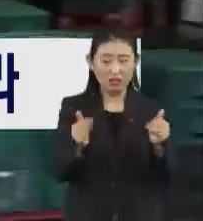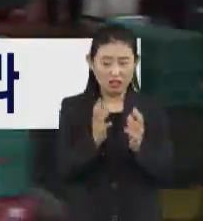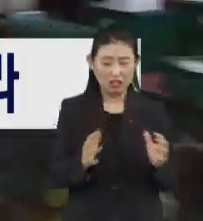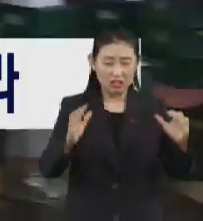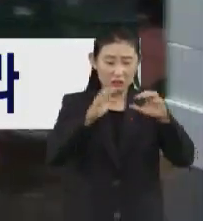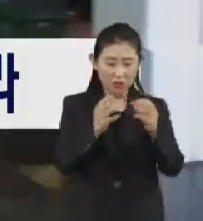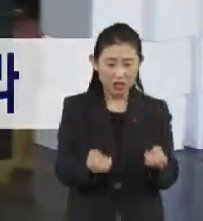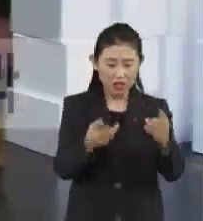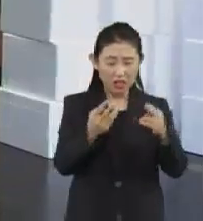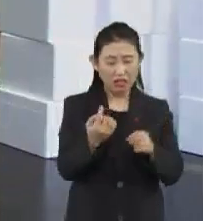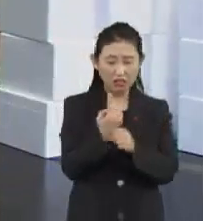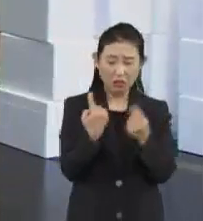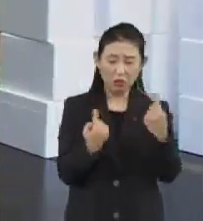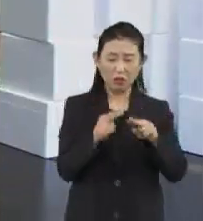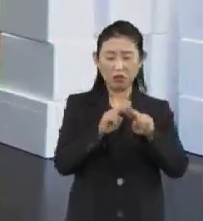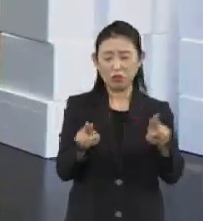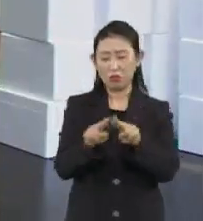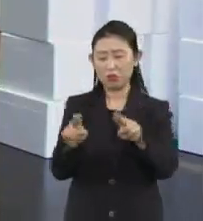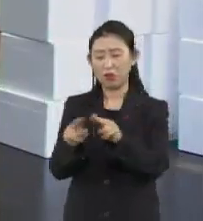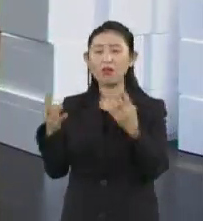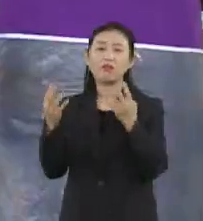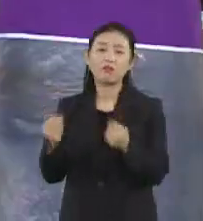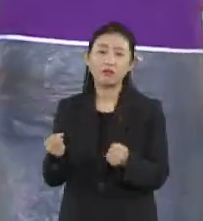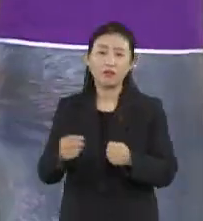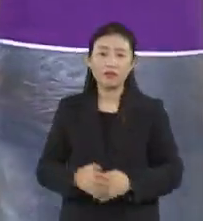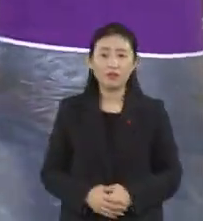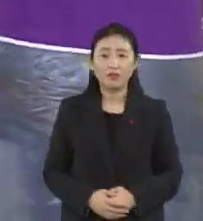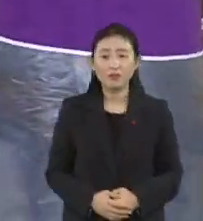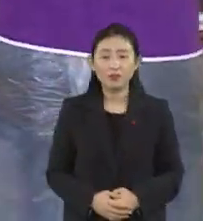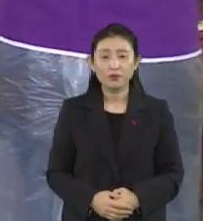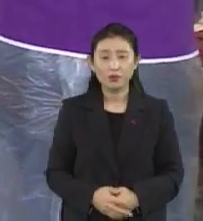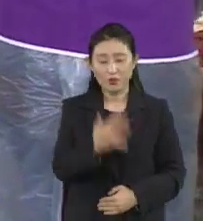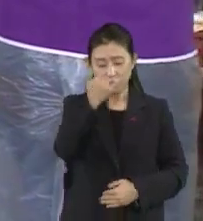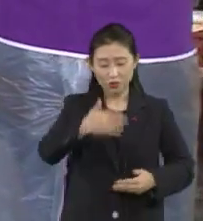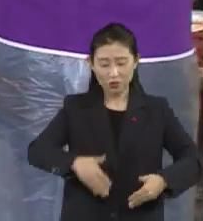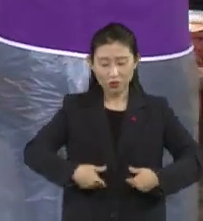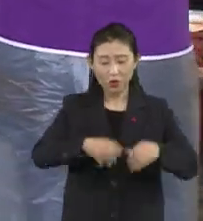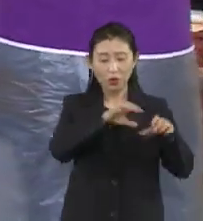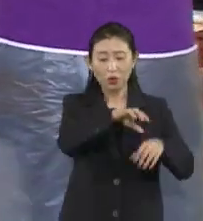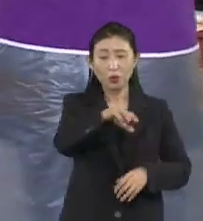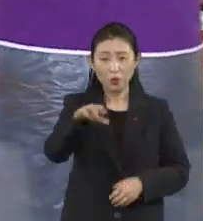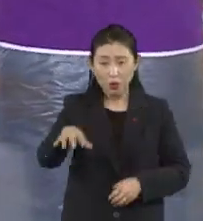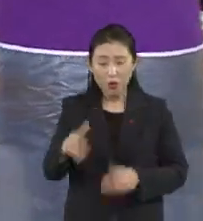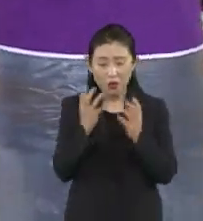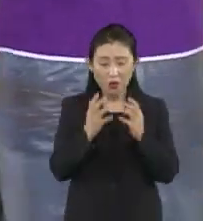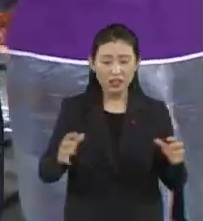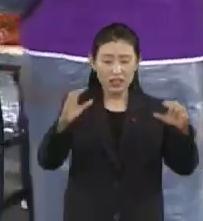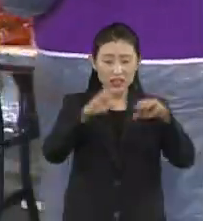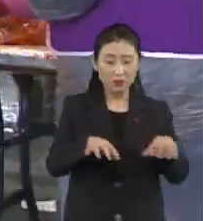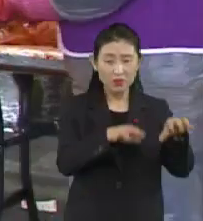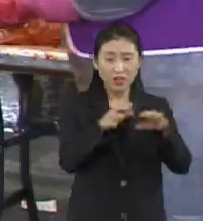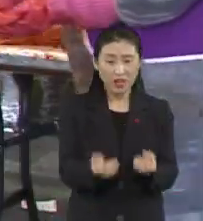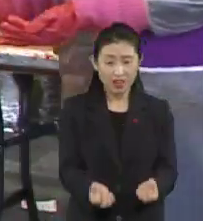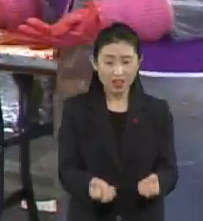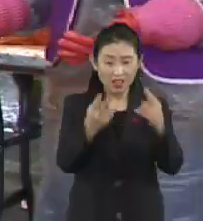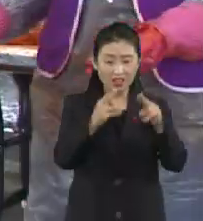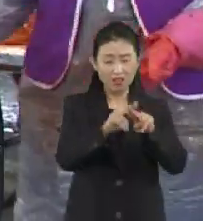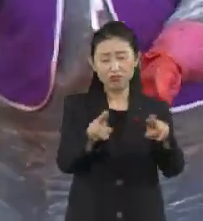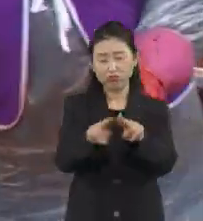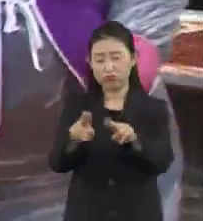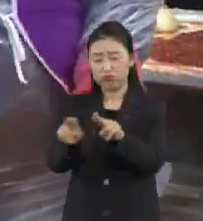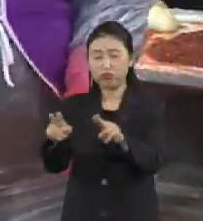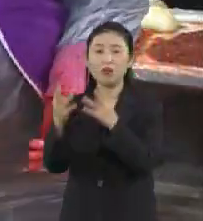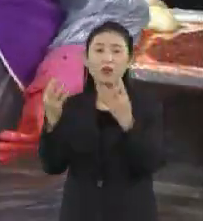김장 행사가 예년에 비해 크게 줄었습니다. 충남 지역 곳곳에서 해마다 열리던 김장 봉사 행사가